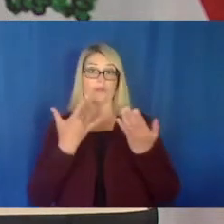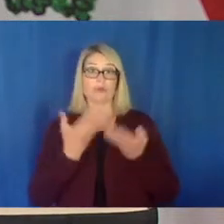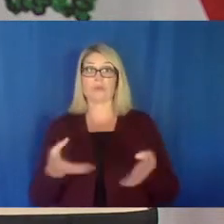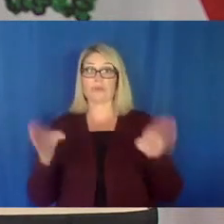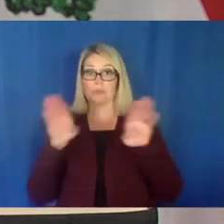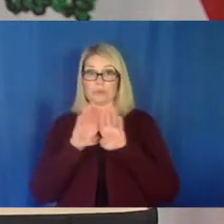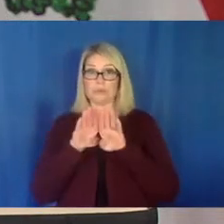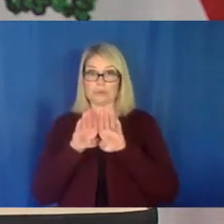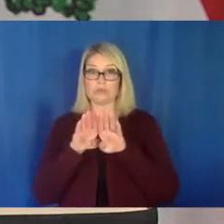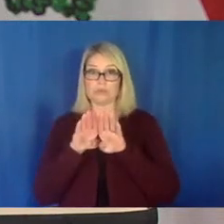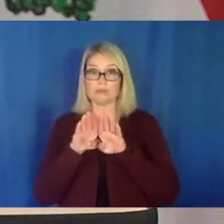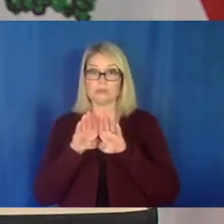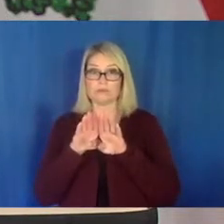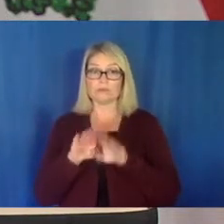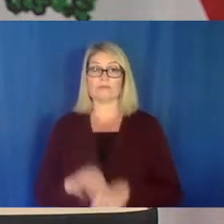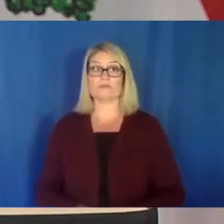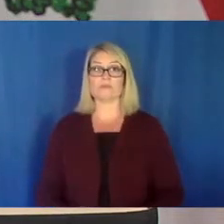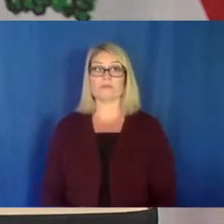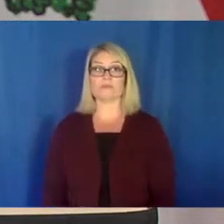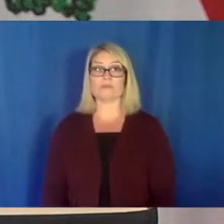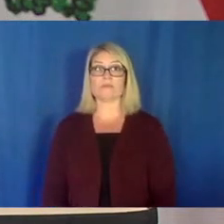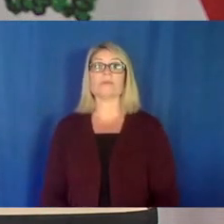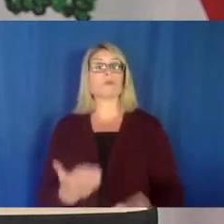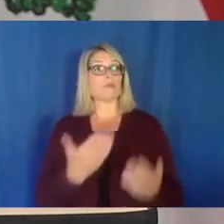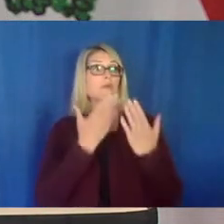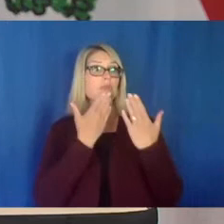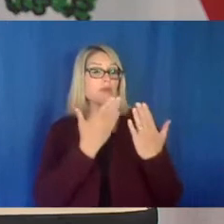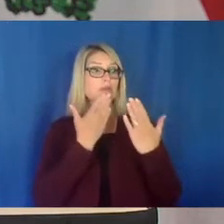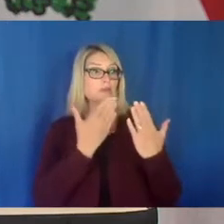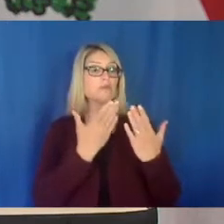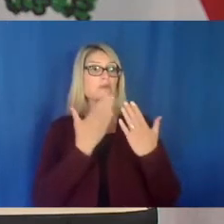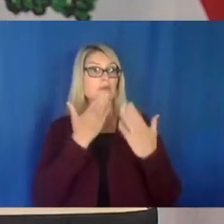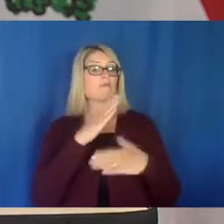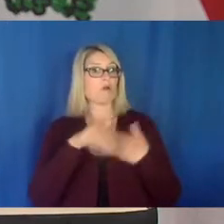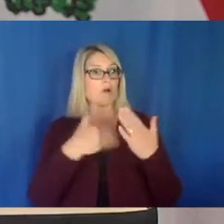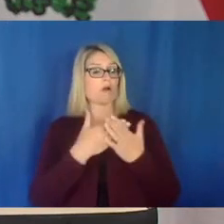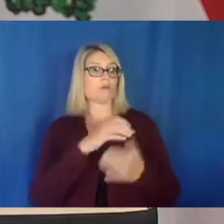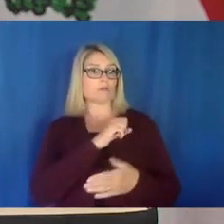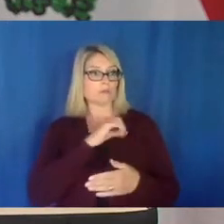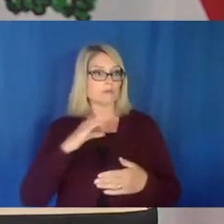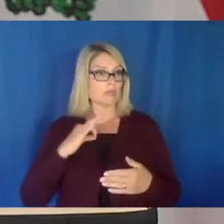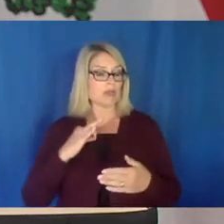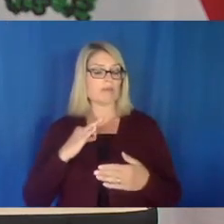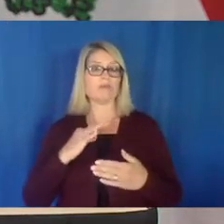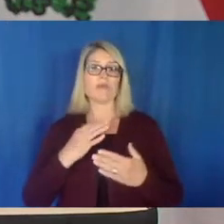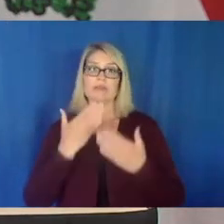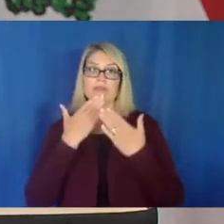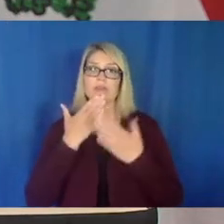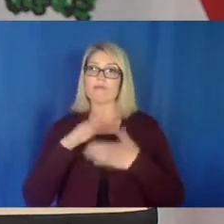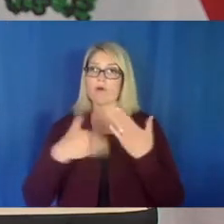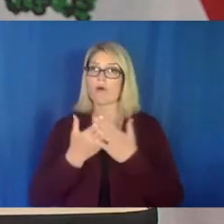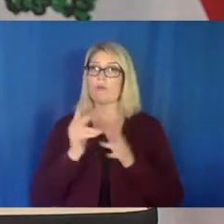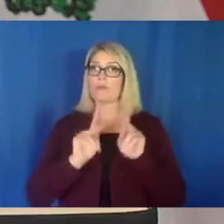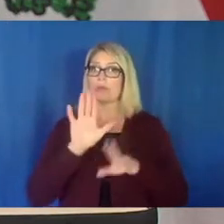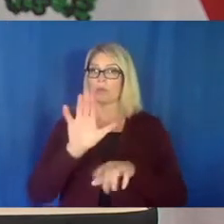again please pass along our thanks and appreciation to all the staff who have helped get us to where we are today, and I would